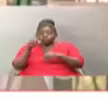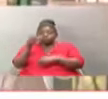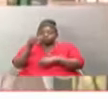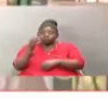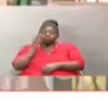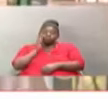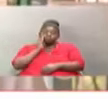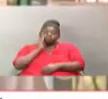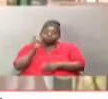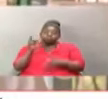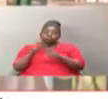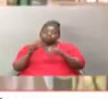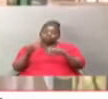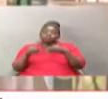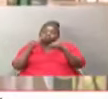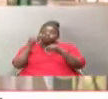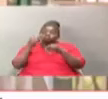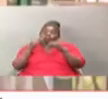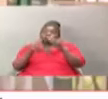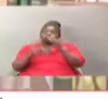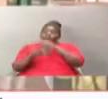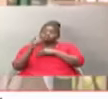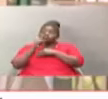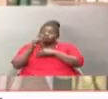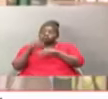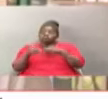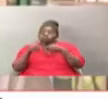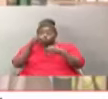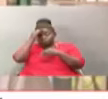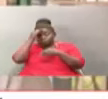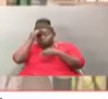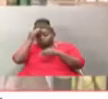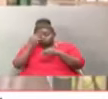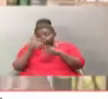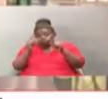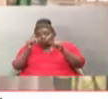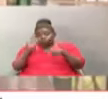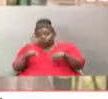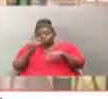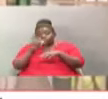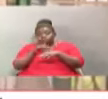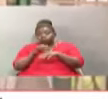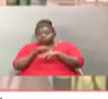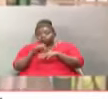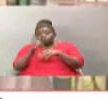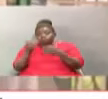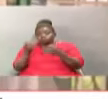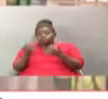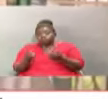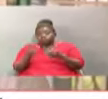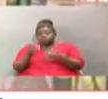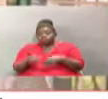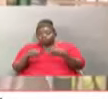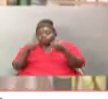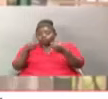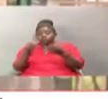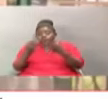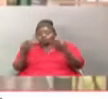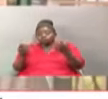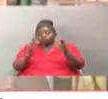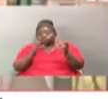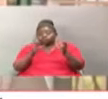ate okuzigabira abo Allah be yatulagira okubeera nga tuzigabira era y'ensonga lwaki olwaleero tubayise ne tubeera nga tuzibagabira ne bulijjo